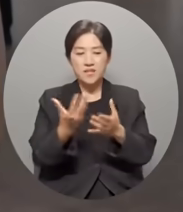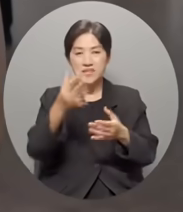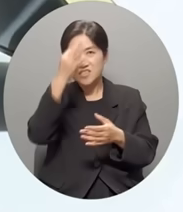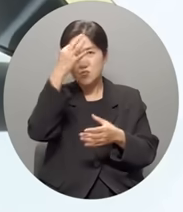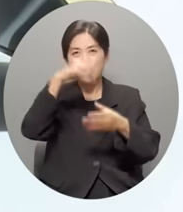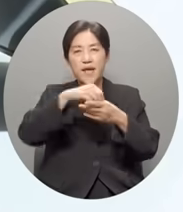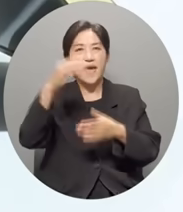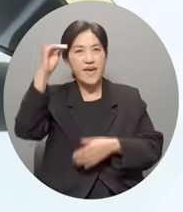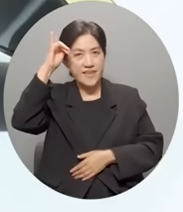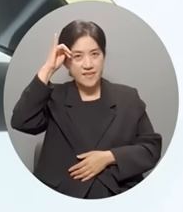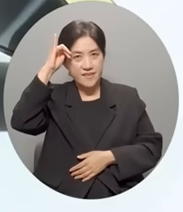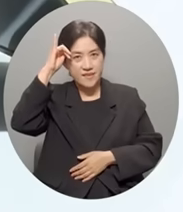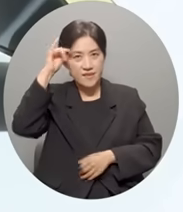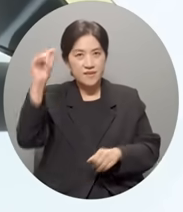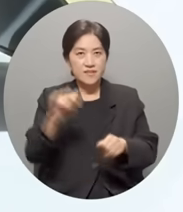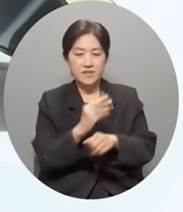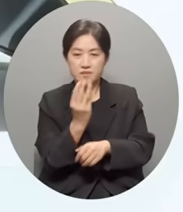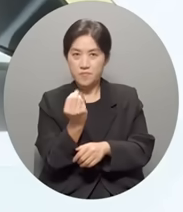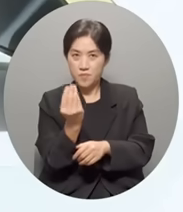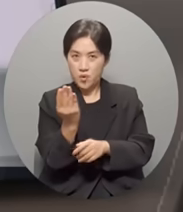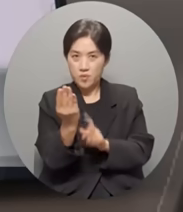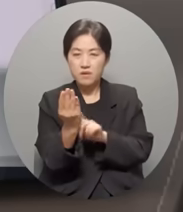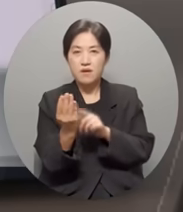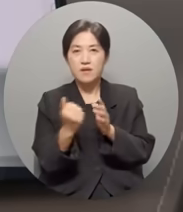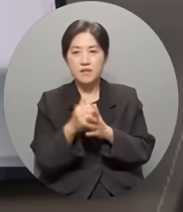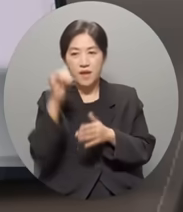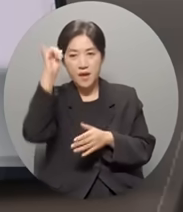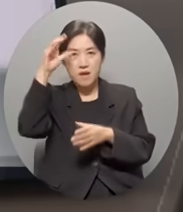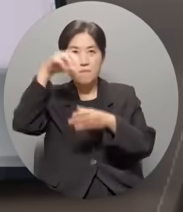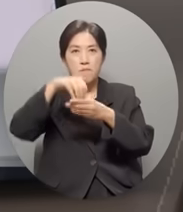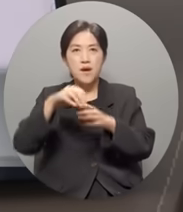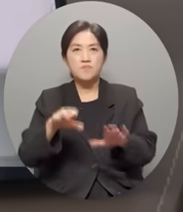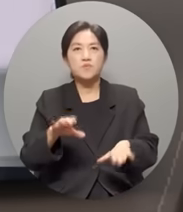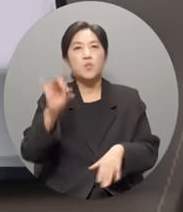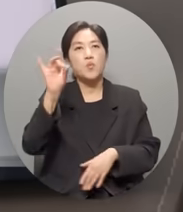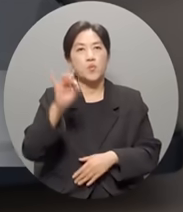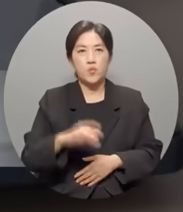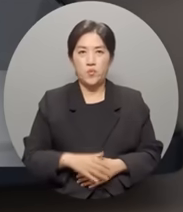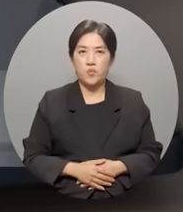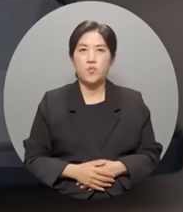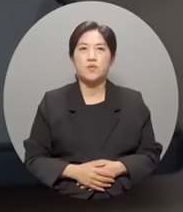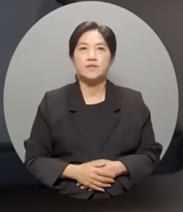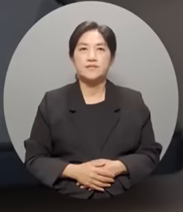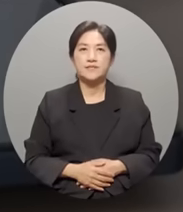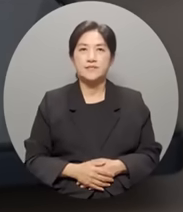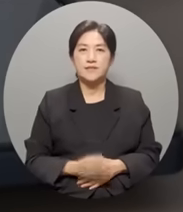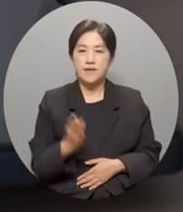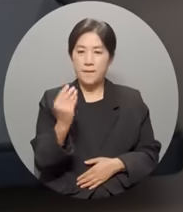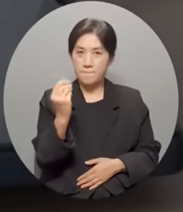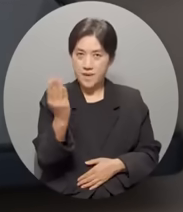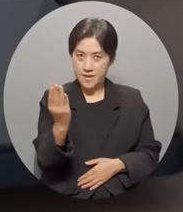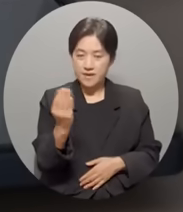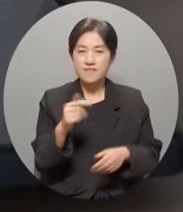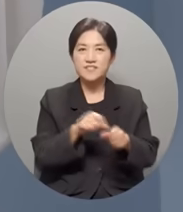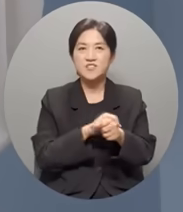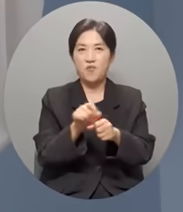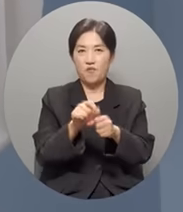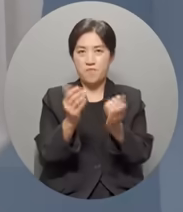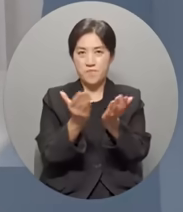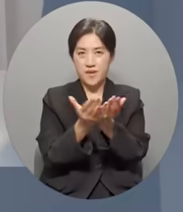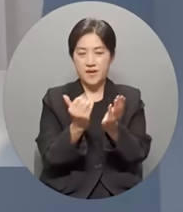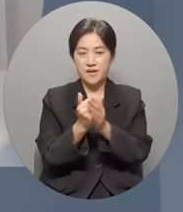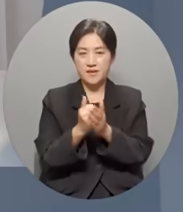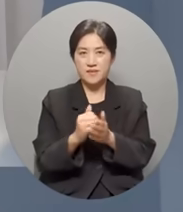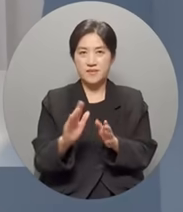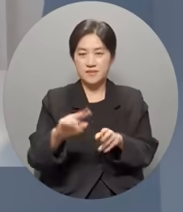AI였습니다. 특히 폴더블 폰에 AI가 탑재된 건 이번이 처음입니다. 접히는 스마트폰이란 특성을 살려